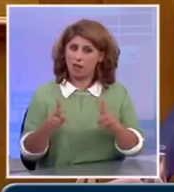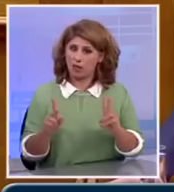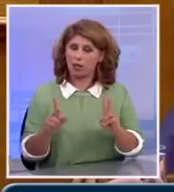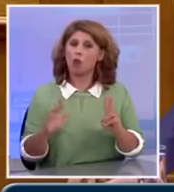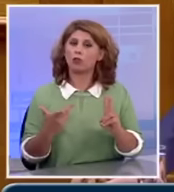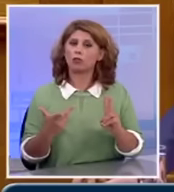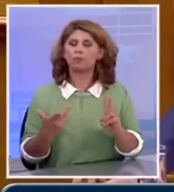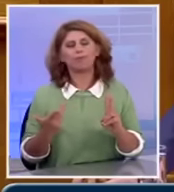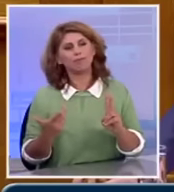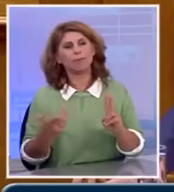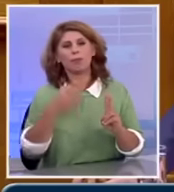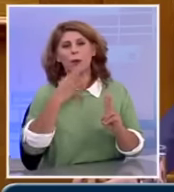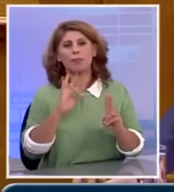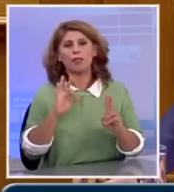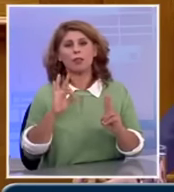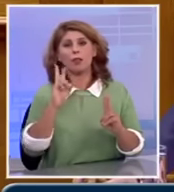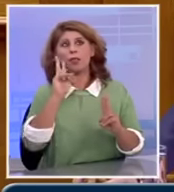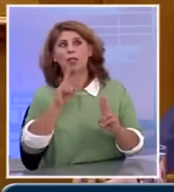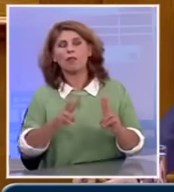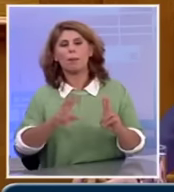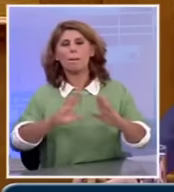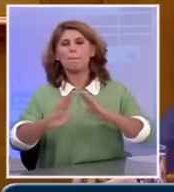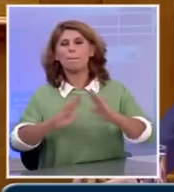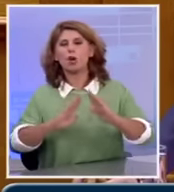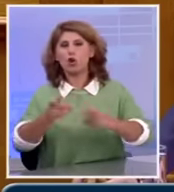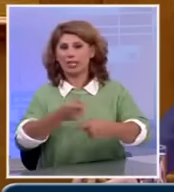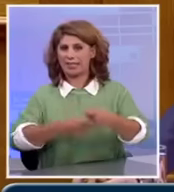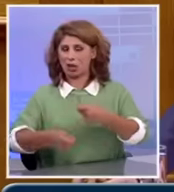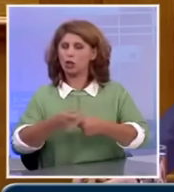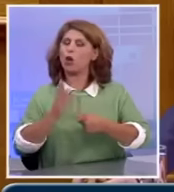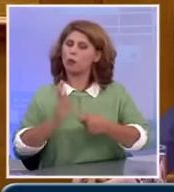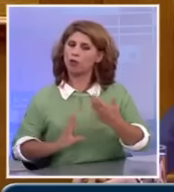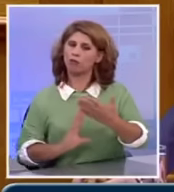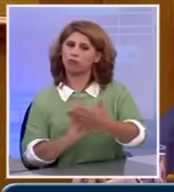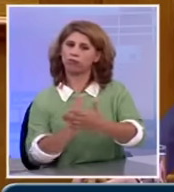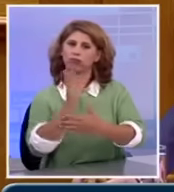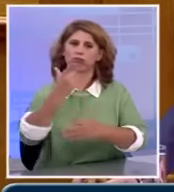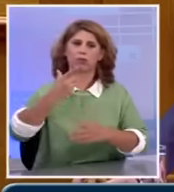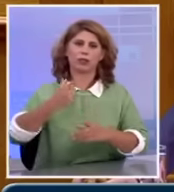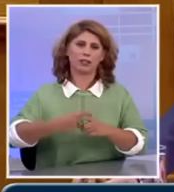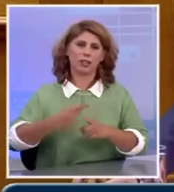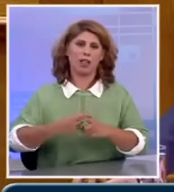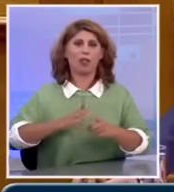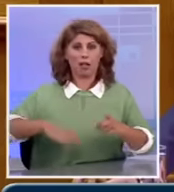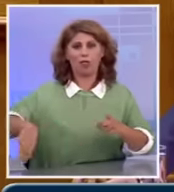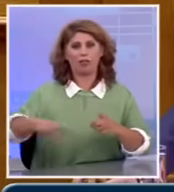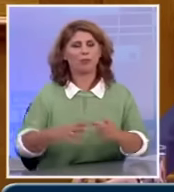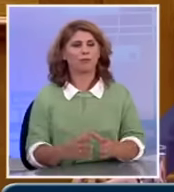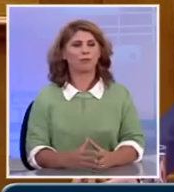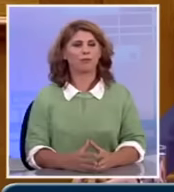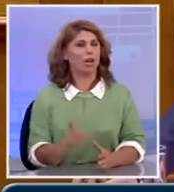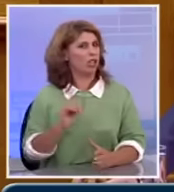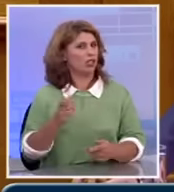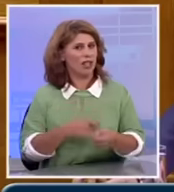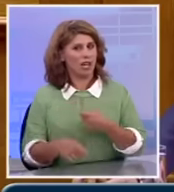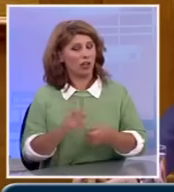ότι χάρη σε κάποια αόρατη πρόνοια της αγοράς μπορεί να προοδεύσει ο κόσμος και όχι ότι η αγορά